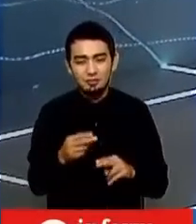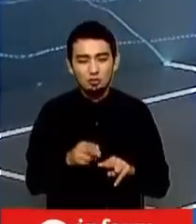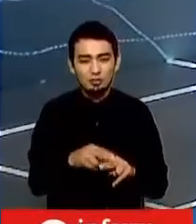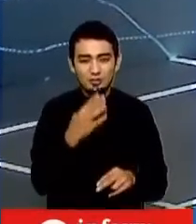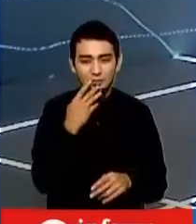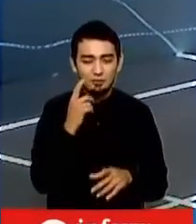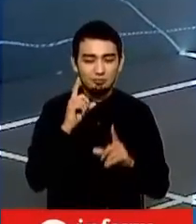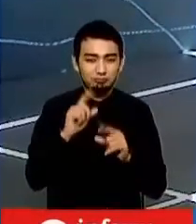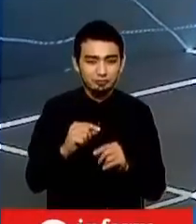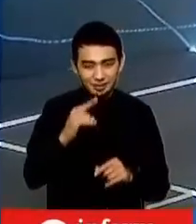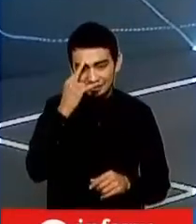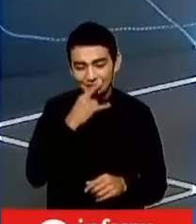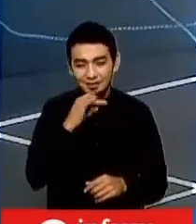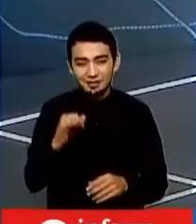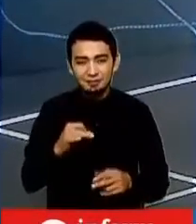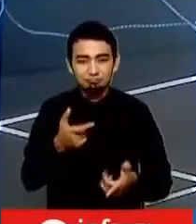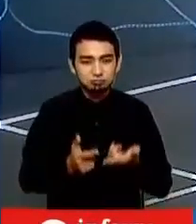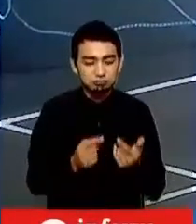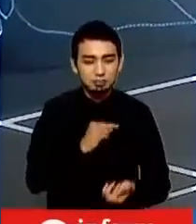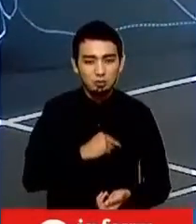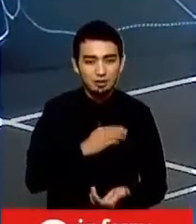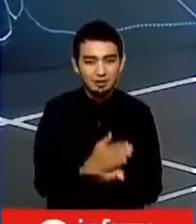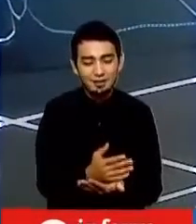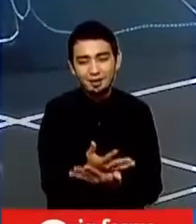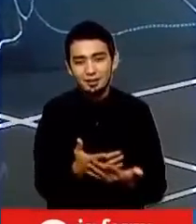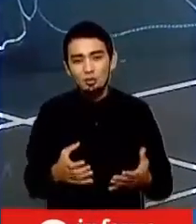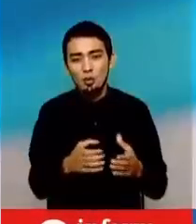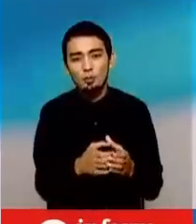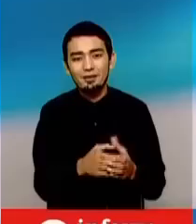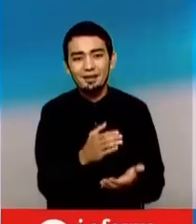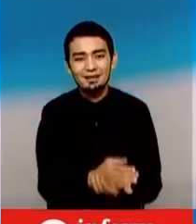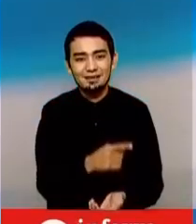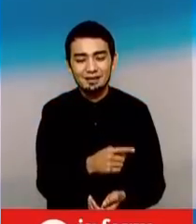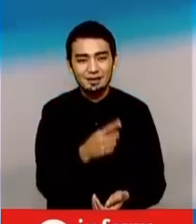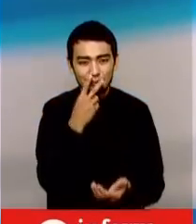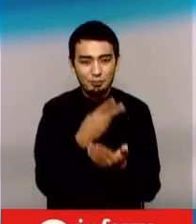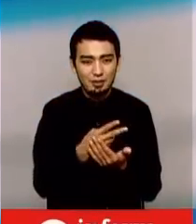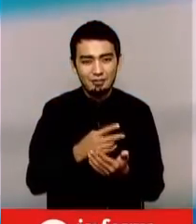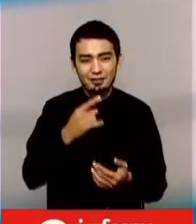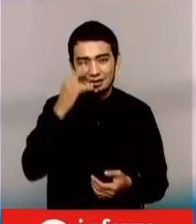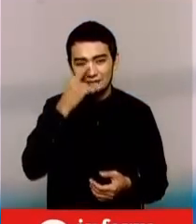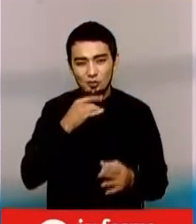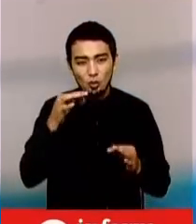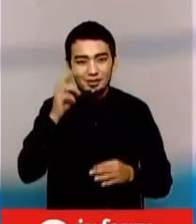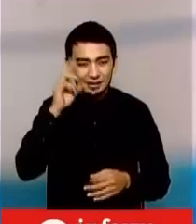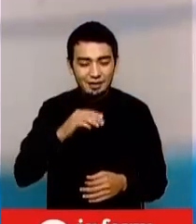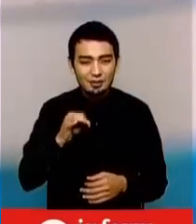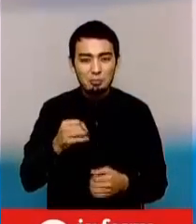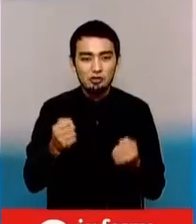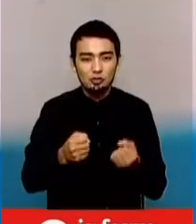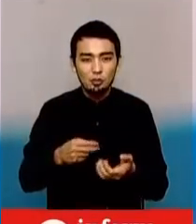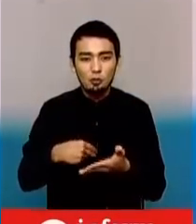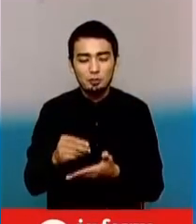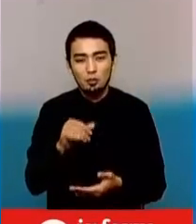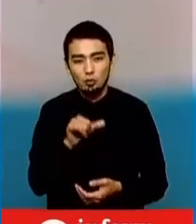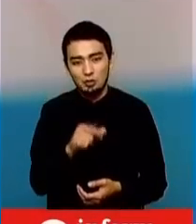действительно с Казахстана работает. И есть некоторые компании, даже они представления о Казахстане не знают, покупают машину, берут машину вот у